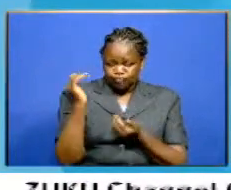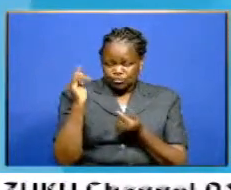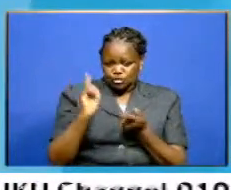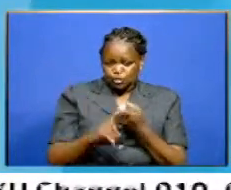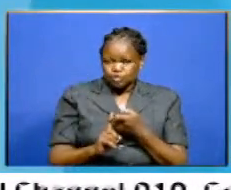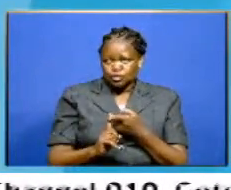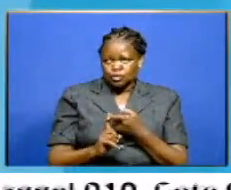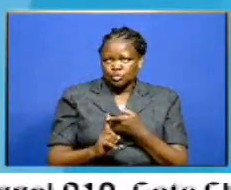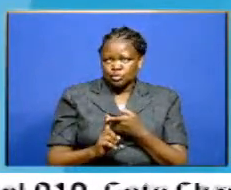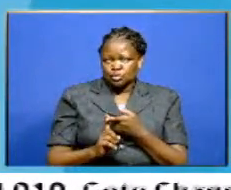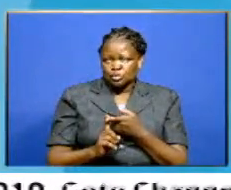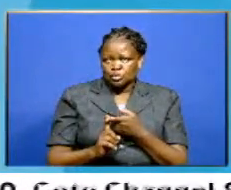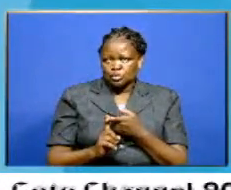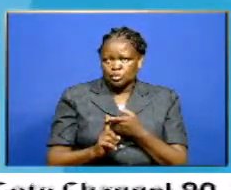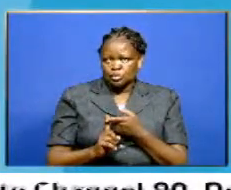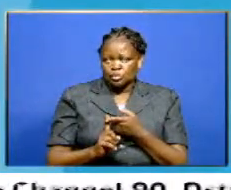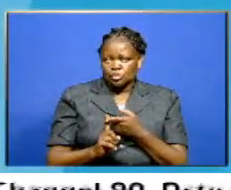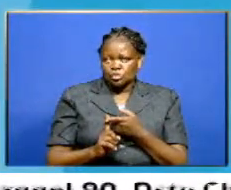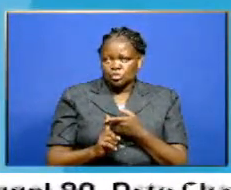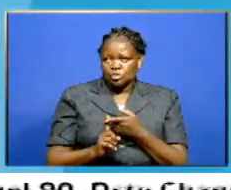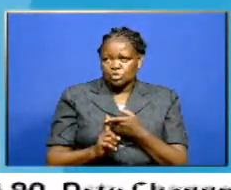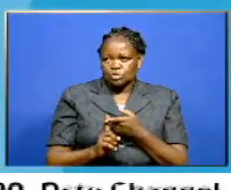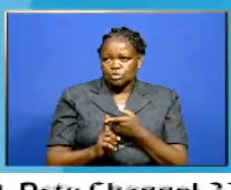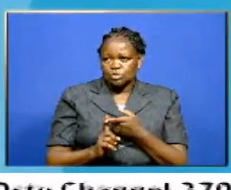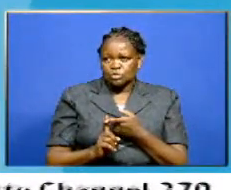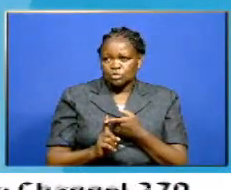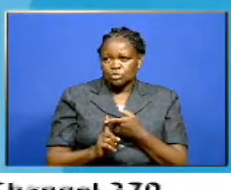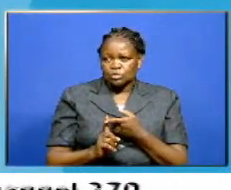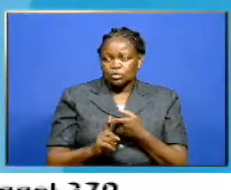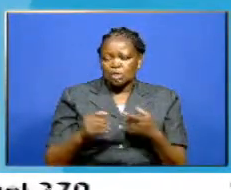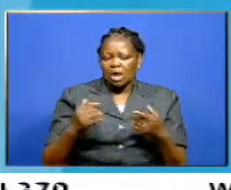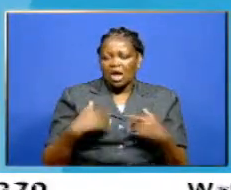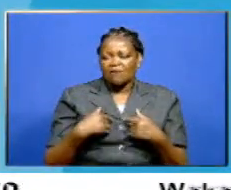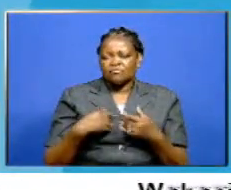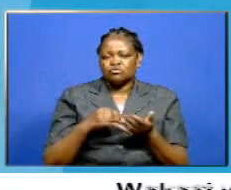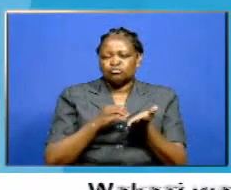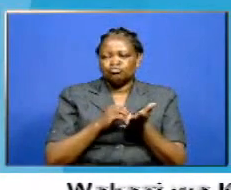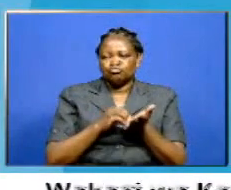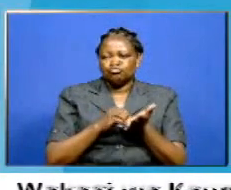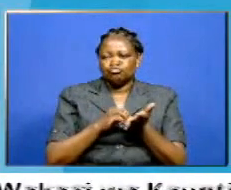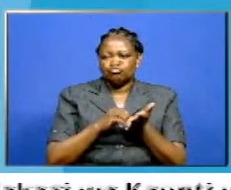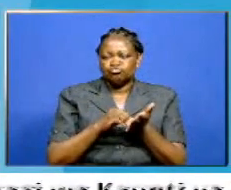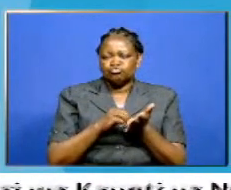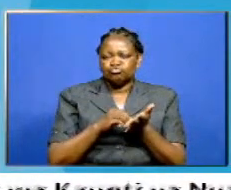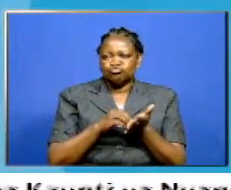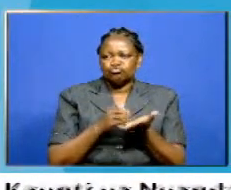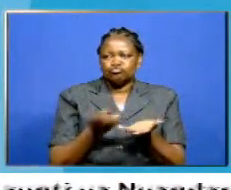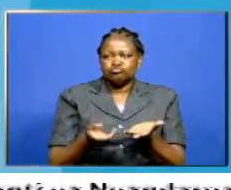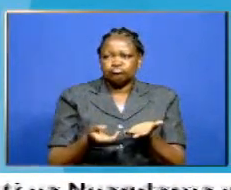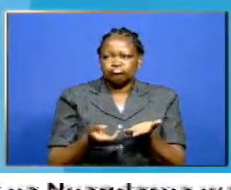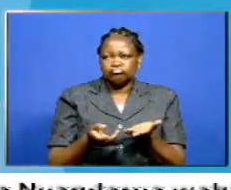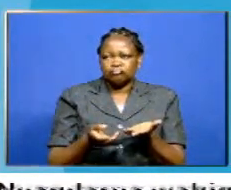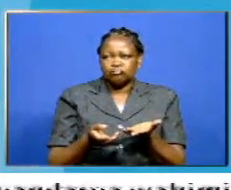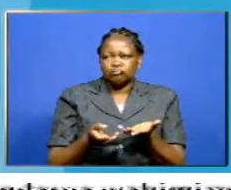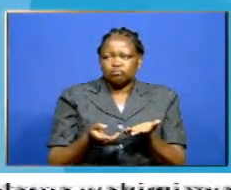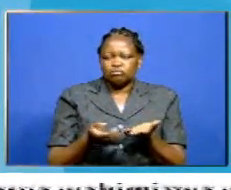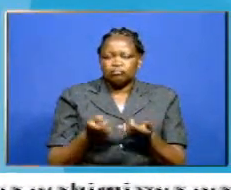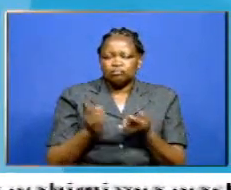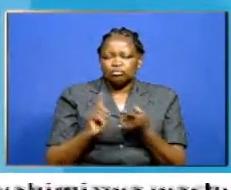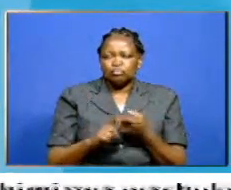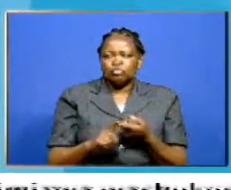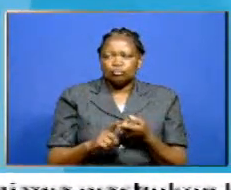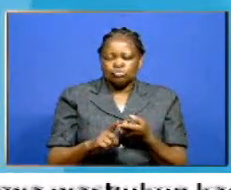na, sijui tuwasema vipi kwa Kiswahili, inaitwa bundles. Wanahitajika kuwa na bundles za kuweza